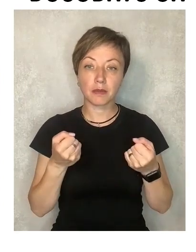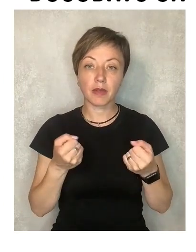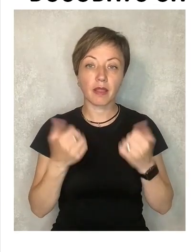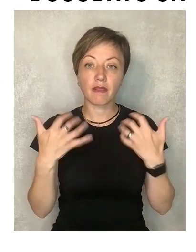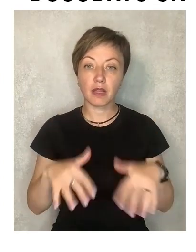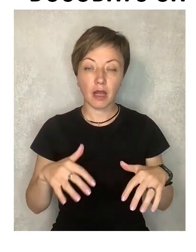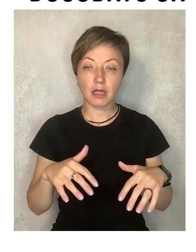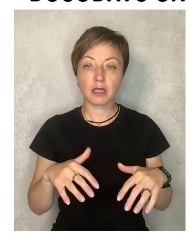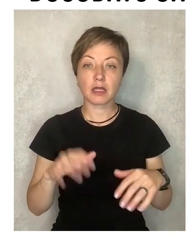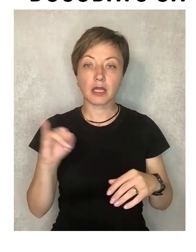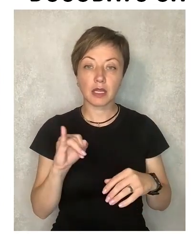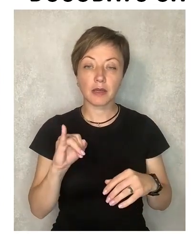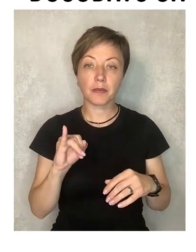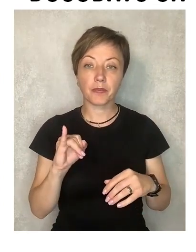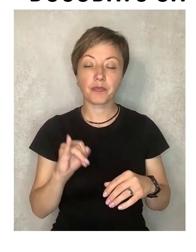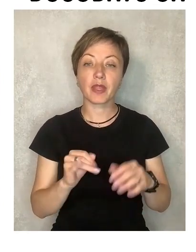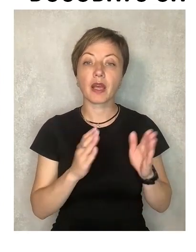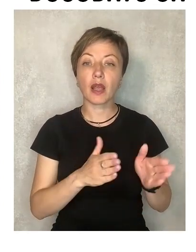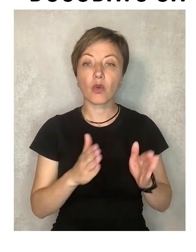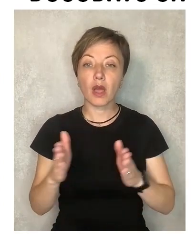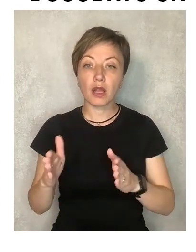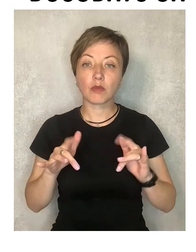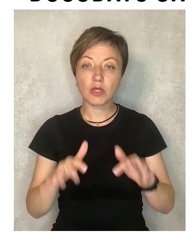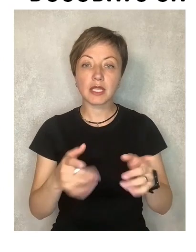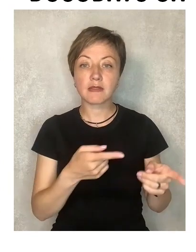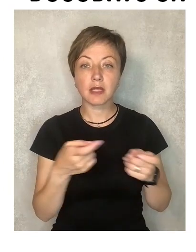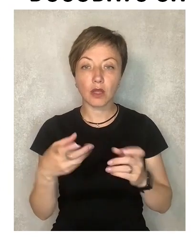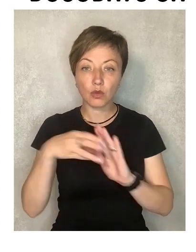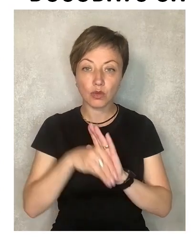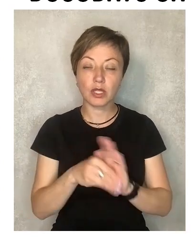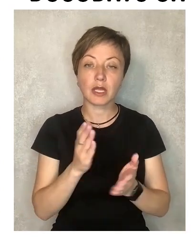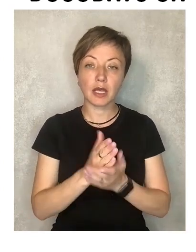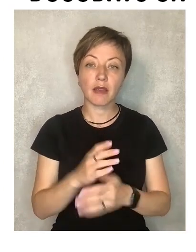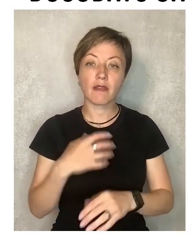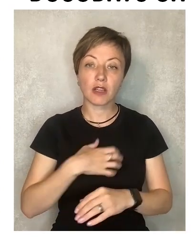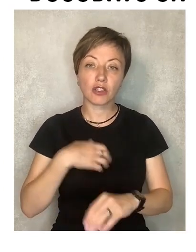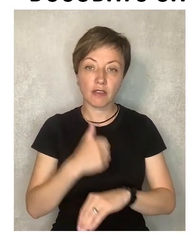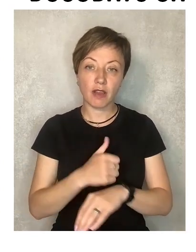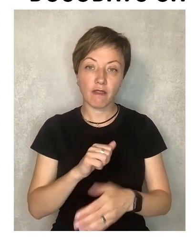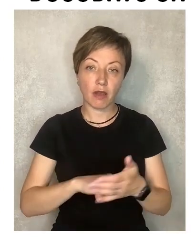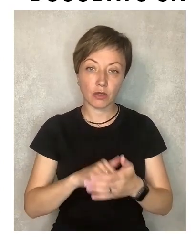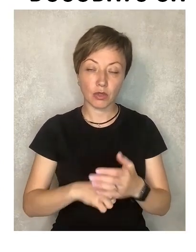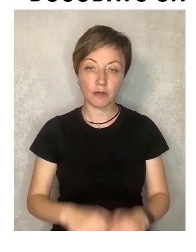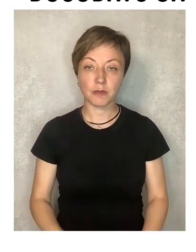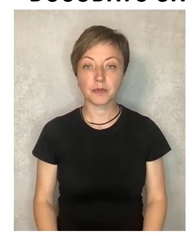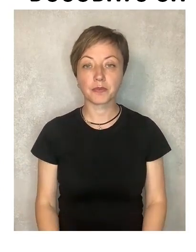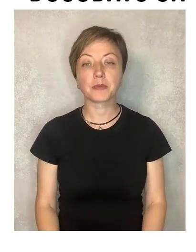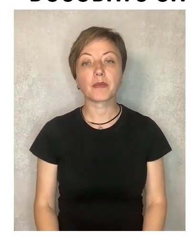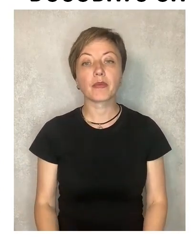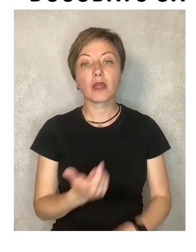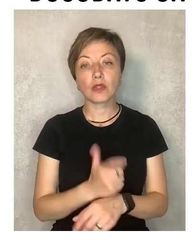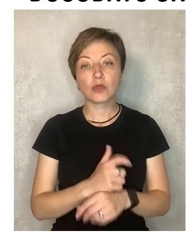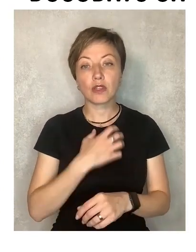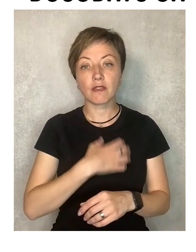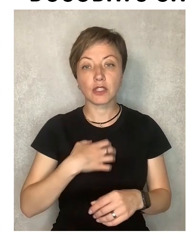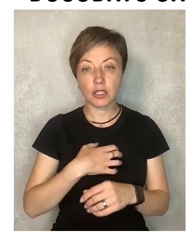І якраз регулярність процесів залучення, мені здається, є одним з важливих факторів для цього. Дякую дуже. Дуже важливий поінт про